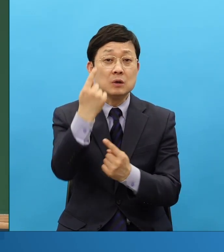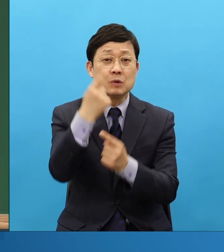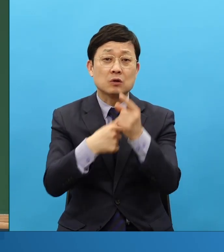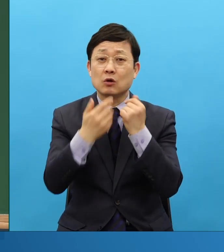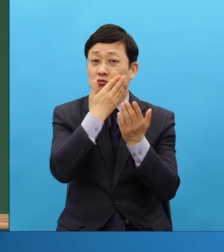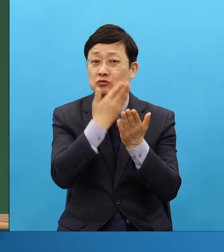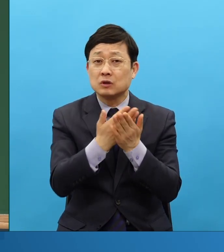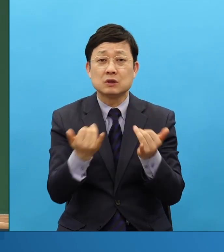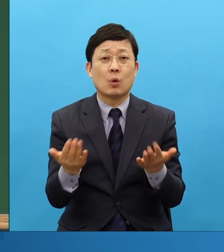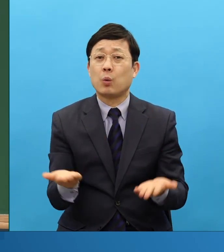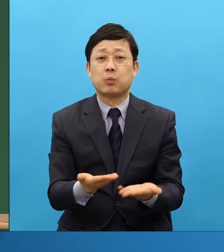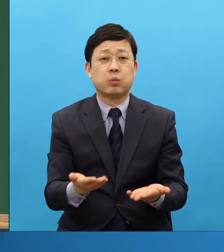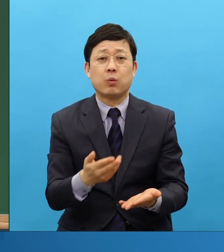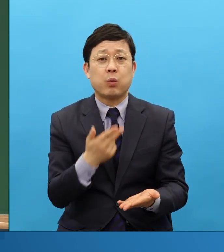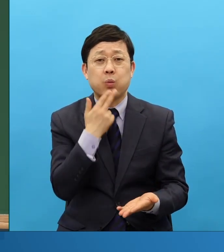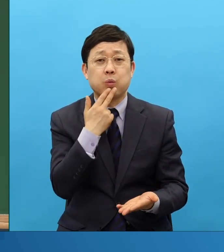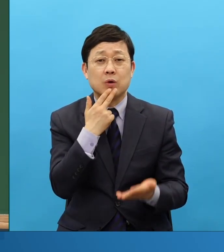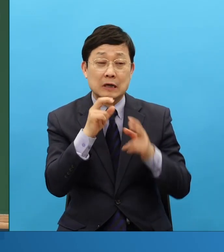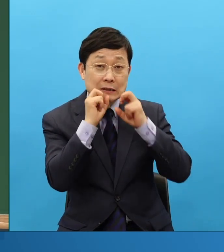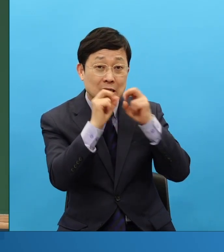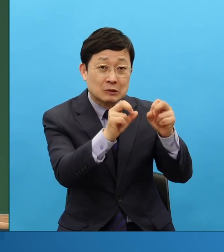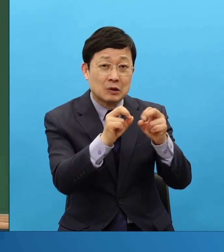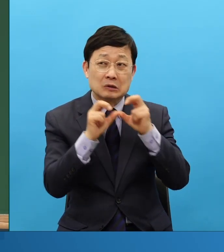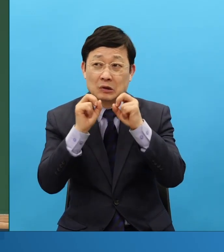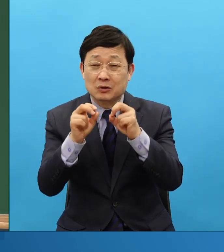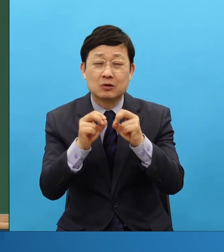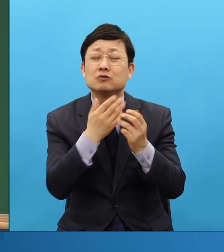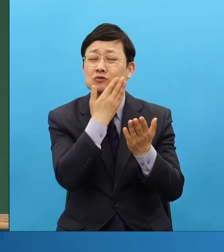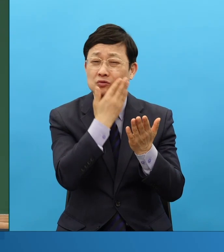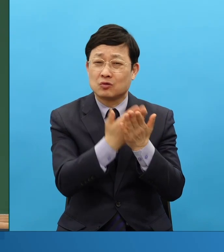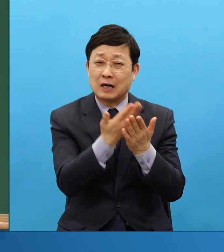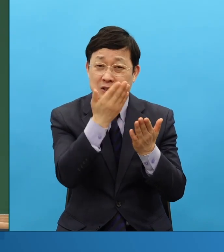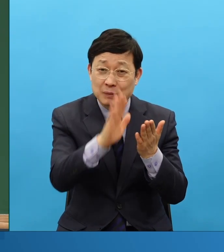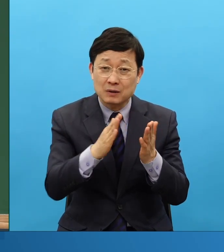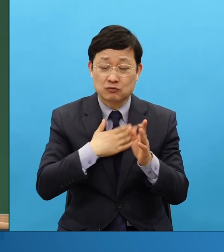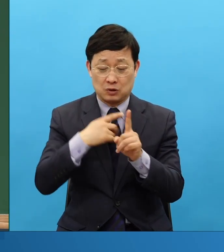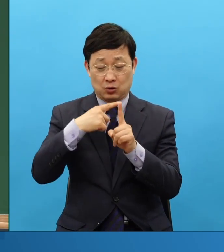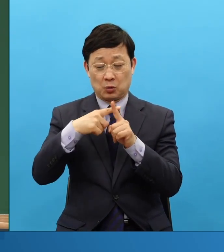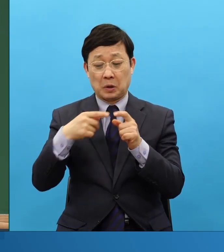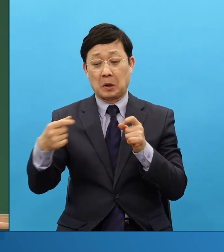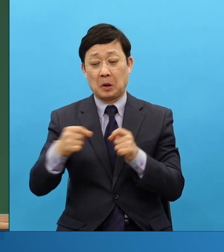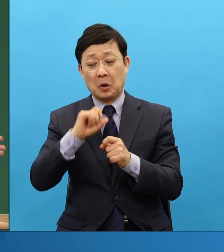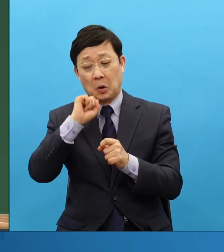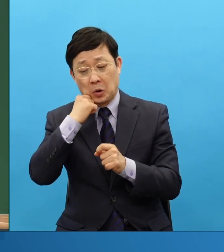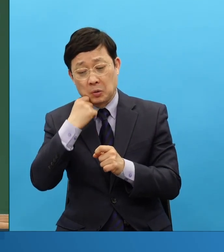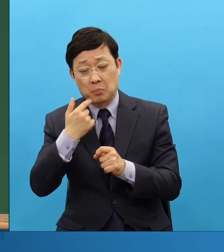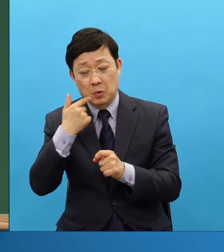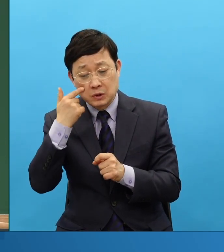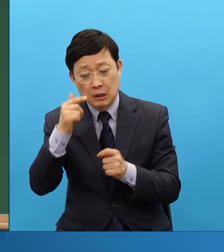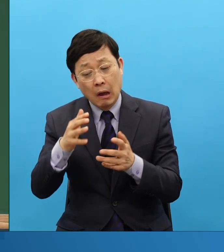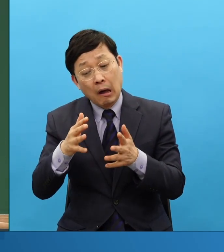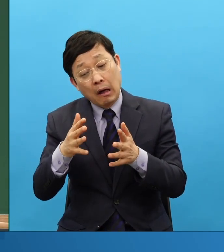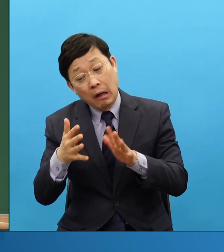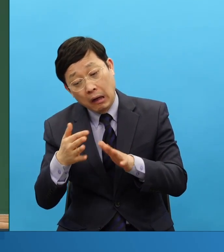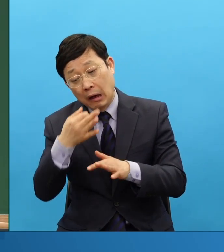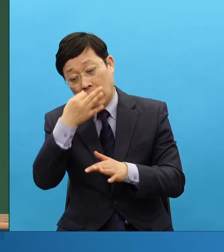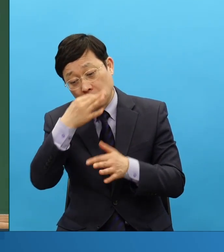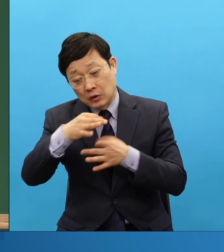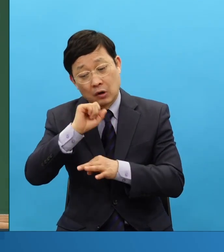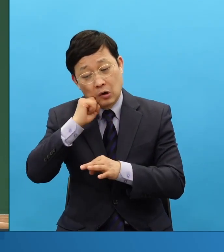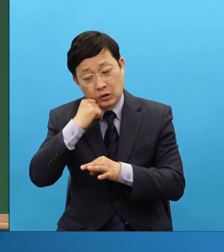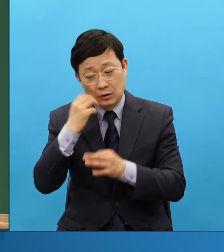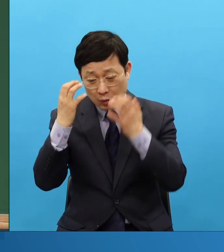these future churches. 선교도 중요하지만은 내 옆에 있는 우리 동네 있는 어려운 목사님이 주고 간다 이거. And so what's you